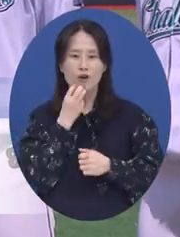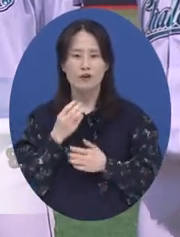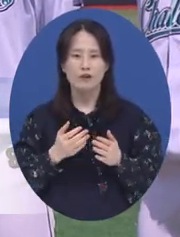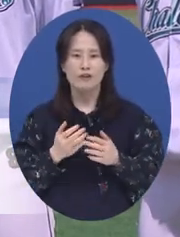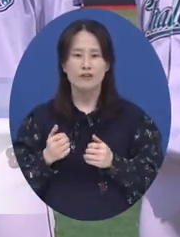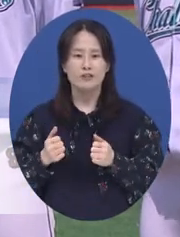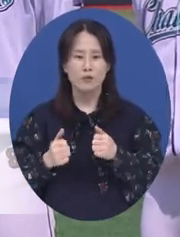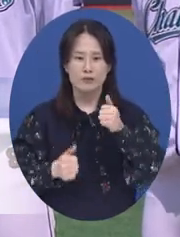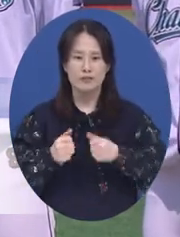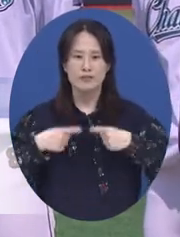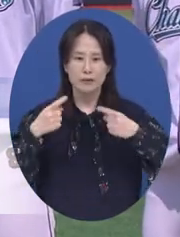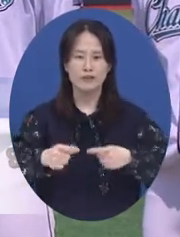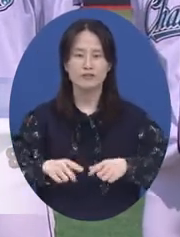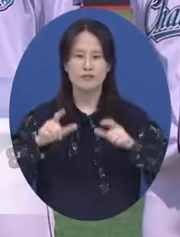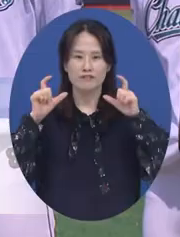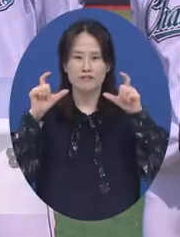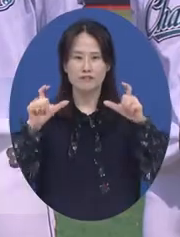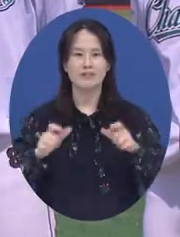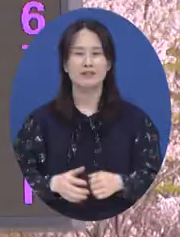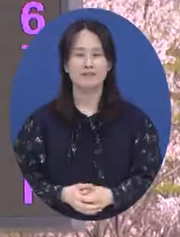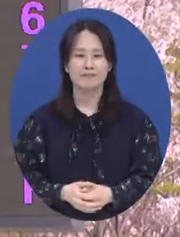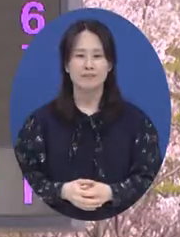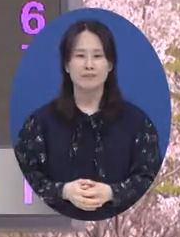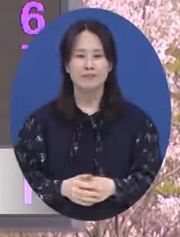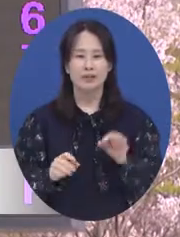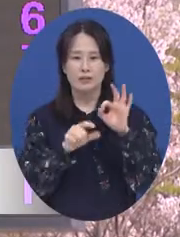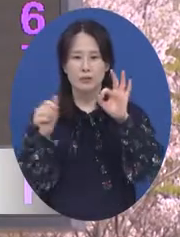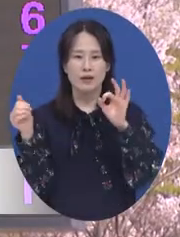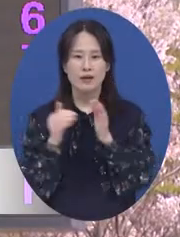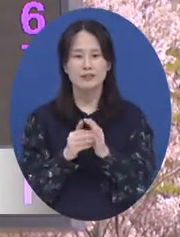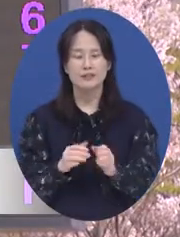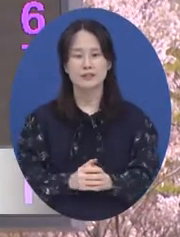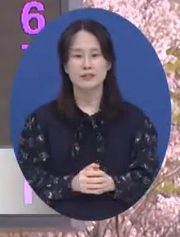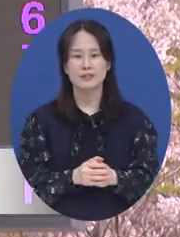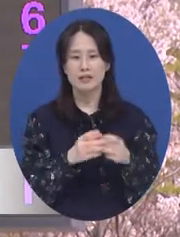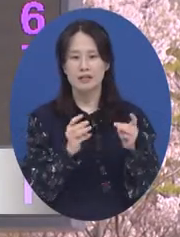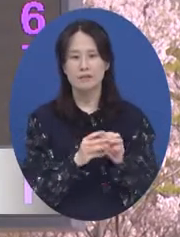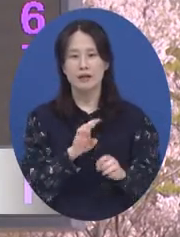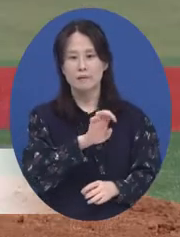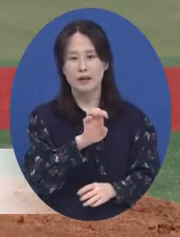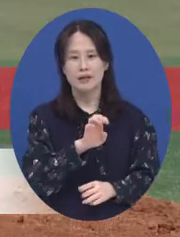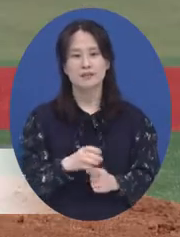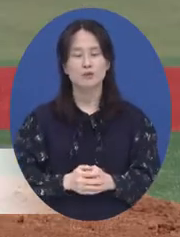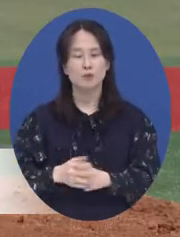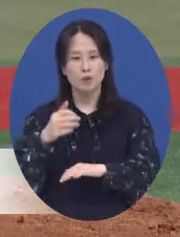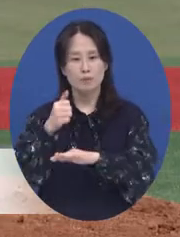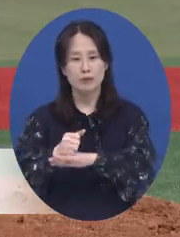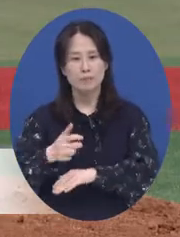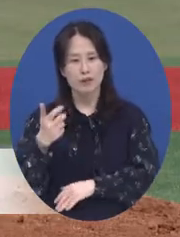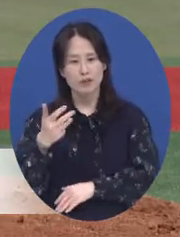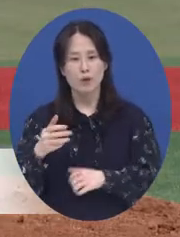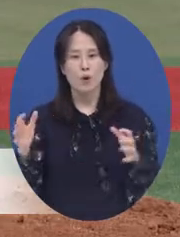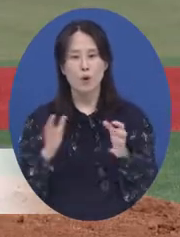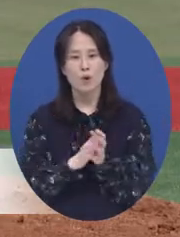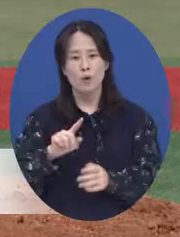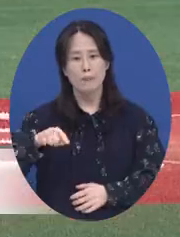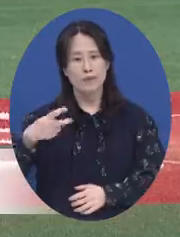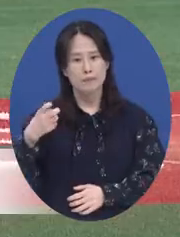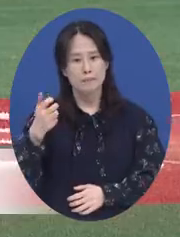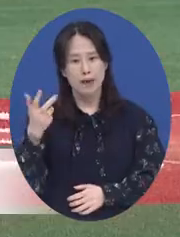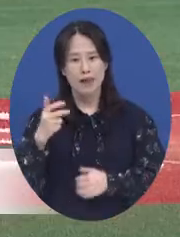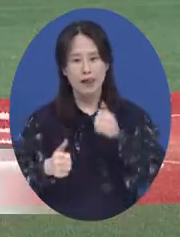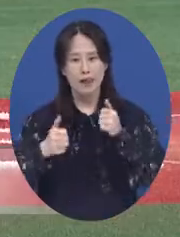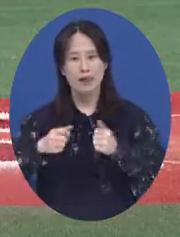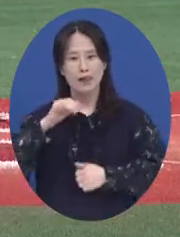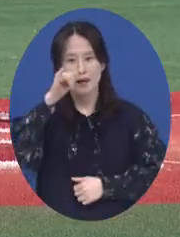정신으로 경기에 임할 것을 엄숙히 선언합니다. 오는 10월까지 팀당 40경기와 결선 8경기 등 총